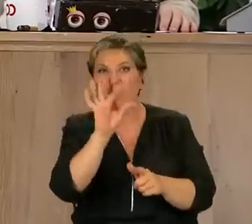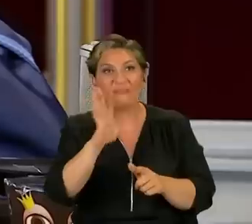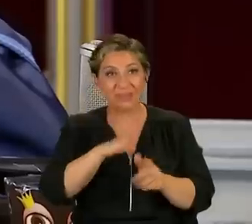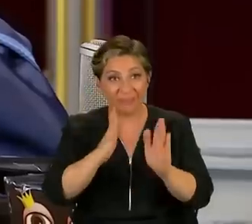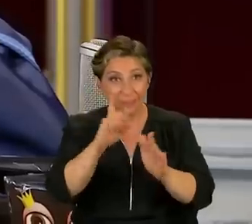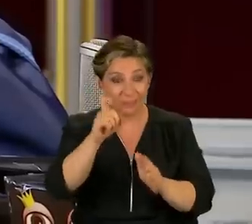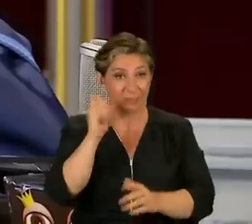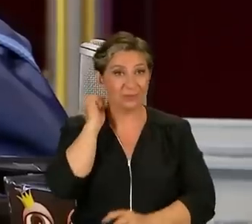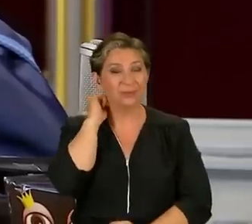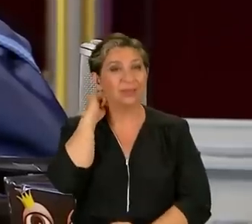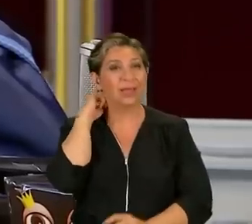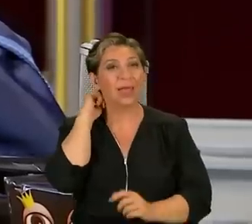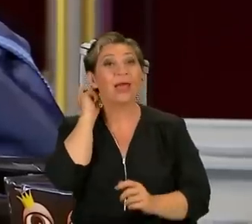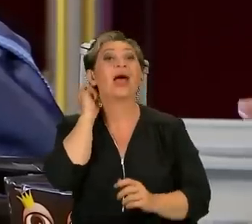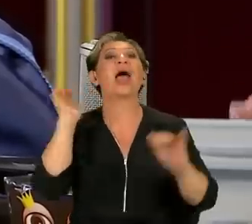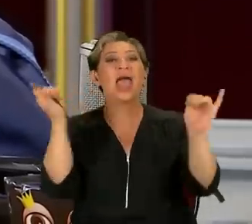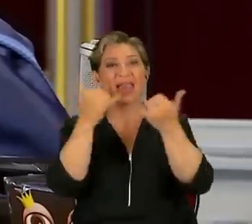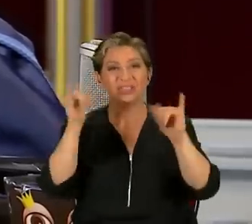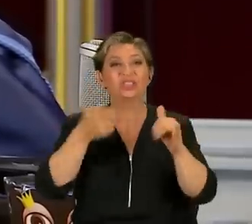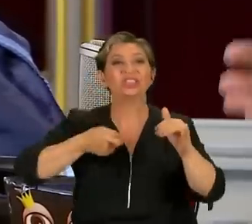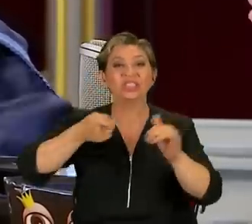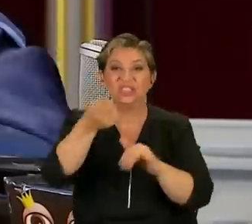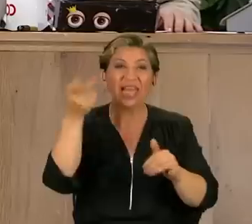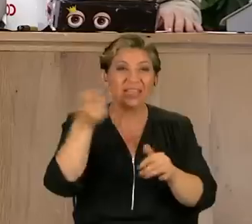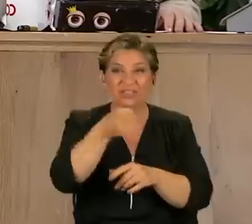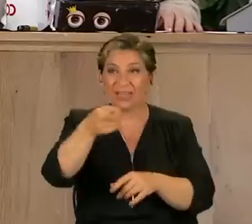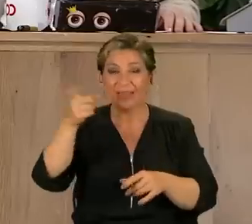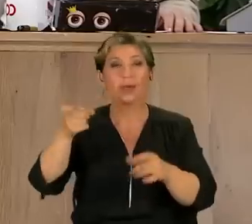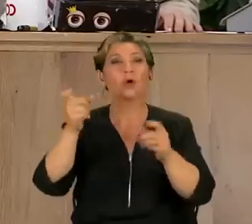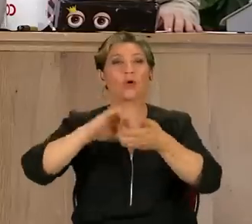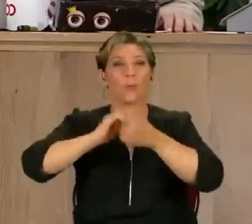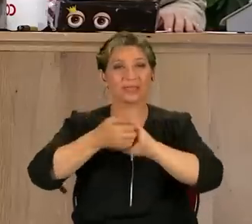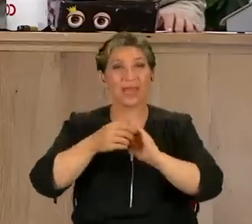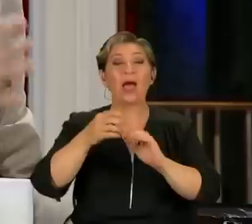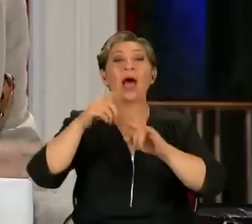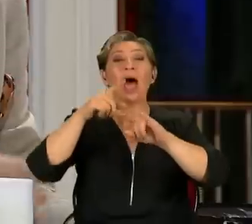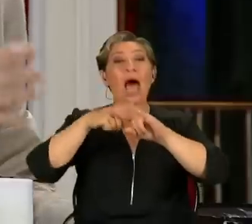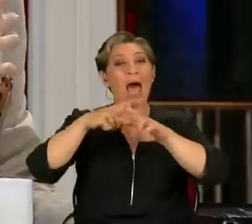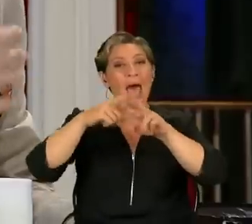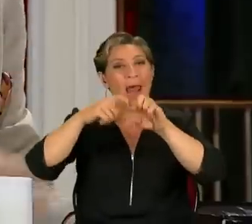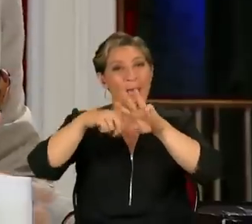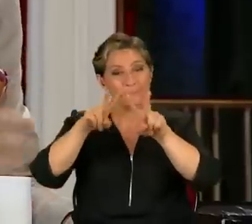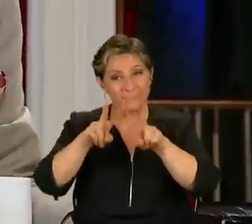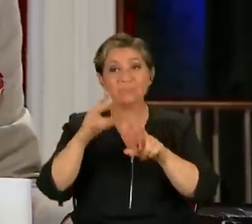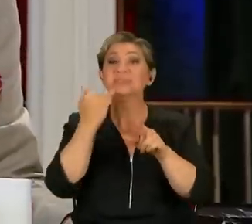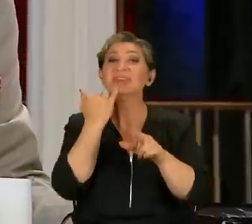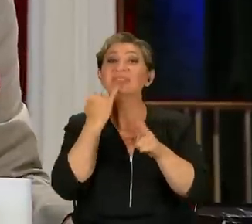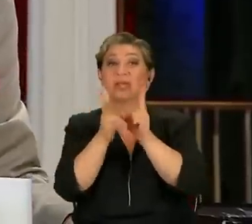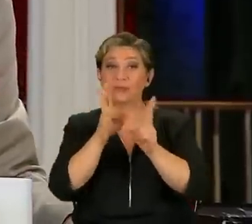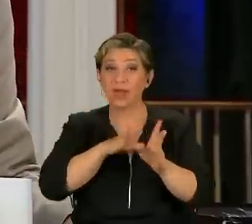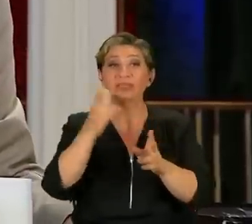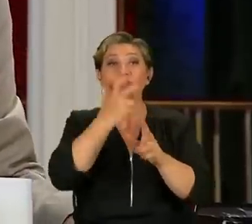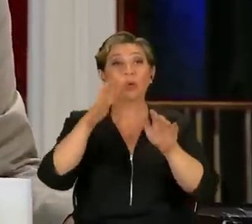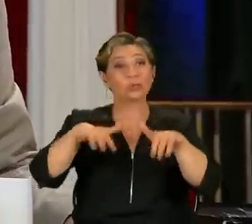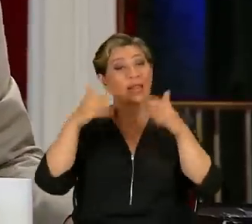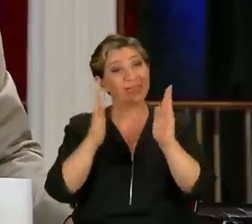o? Eğlenceli Cinayetler Kumpanyası devam evet. ediyor. Harem Kabare devam ediyor. Misafir tiyatrolarımız var, onlar devam ediyor.